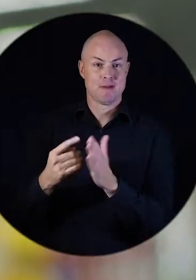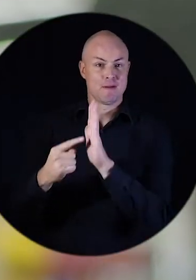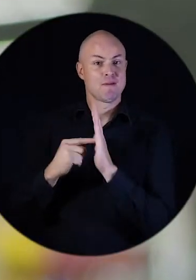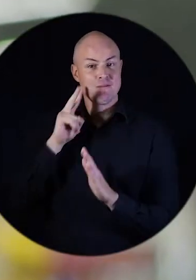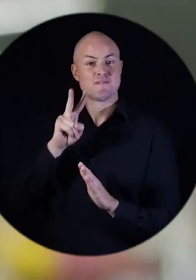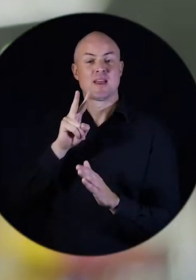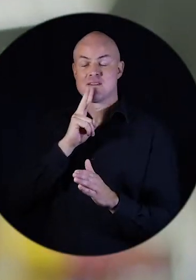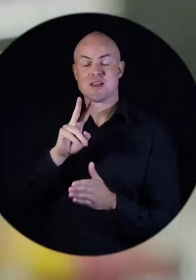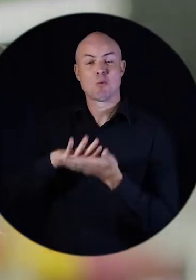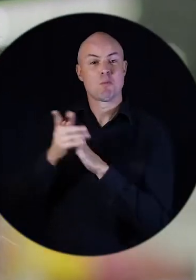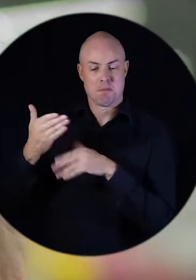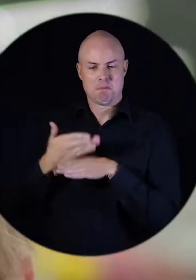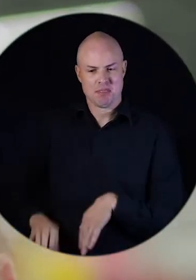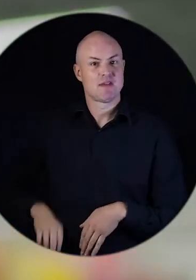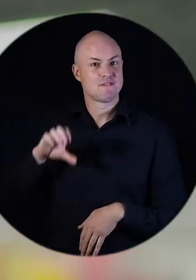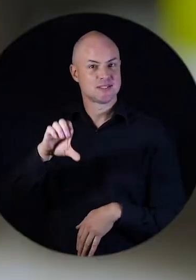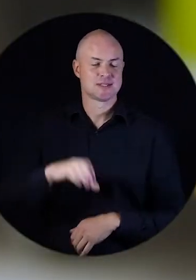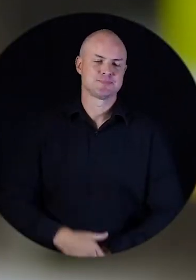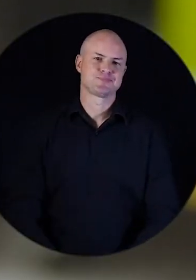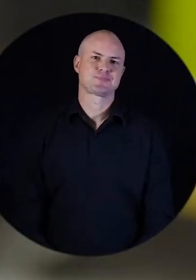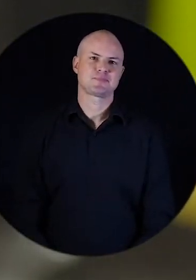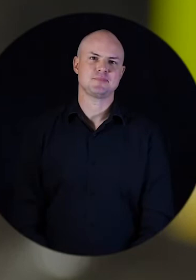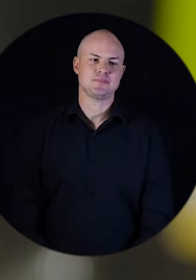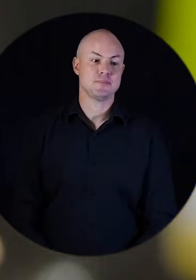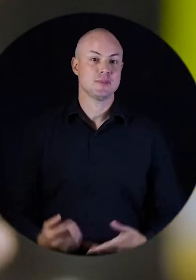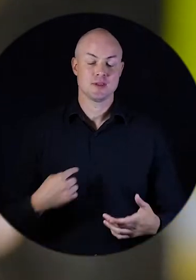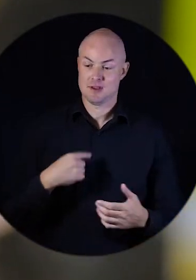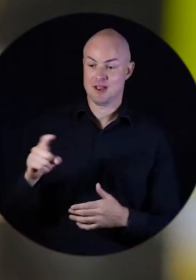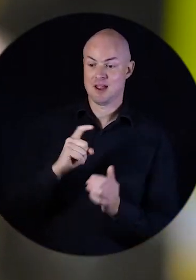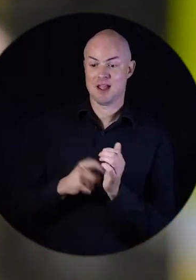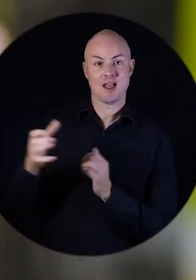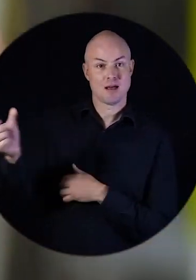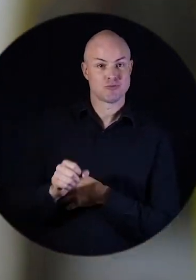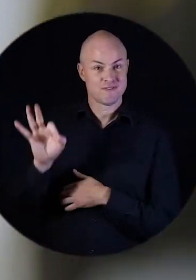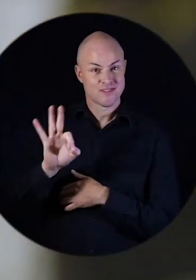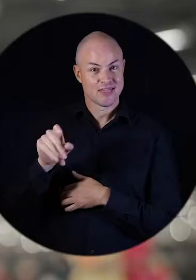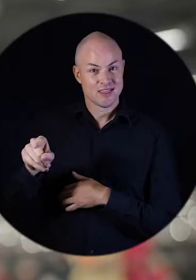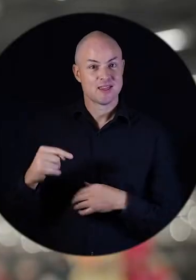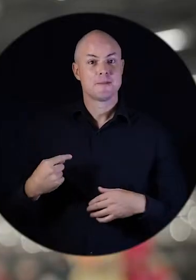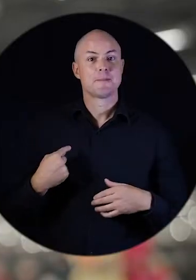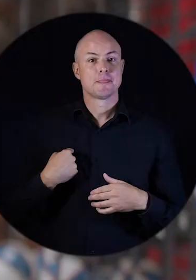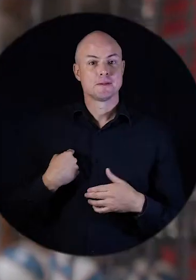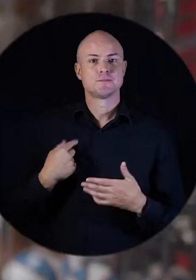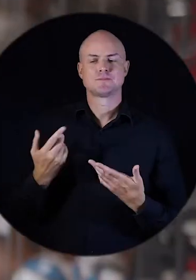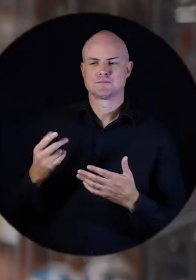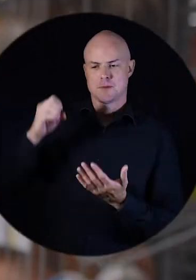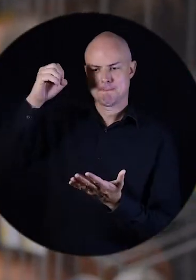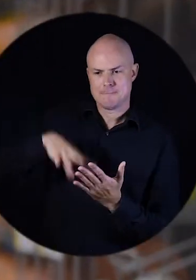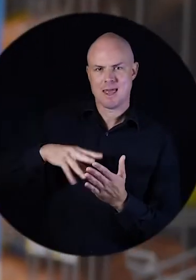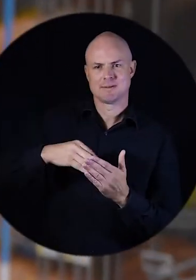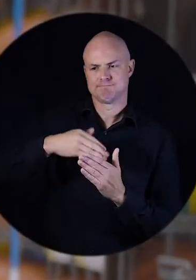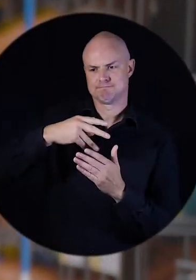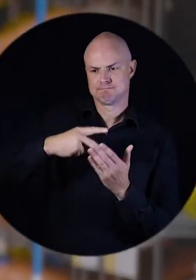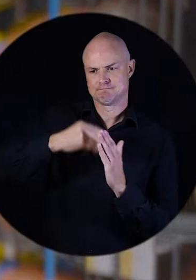que c'est une compagnie qui est prête à s'investir pour quelqu'un. Quand on a embauché Fred, on a établi un programme. Et